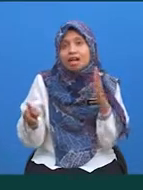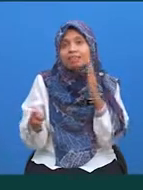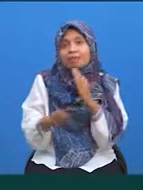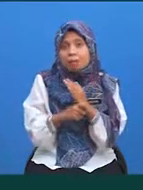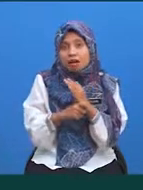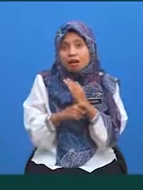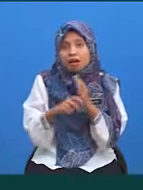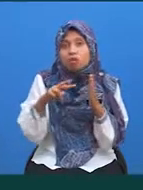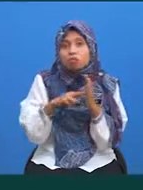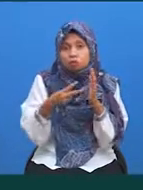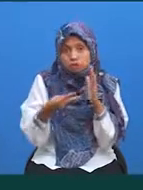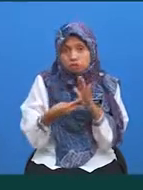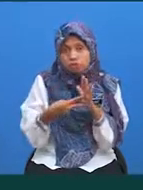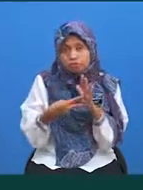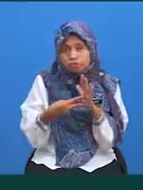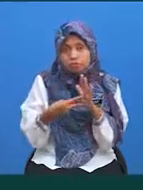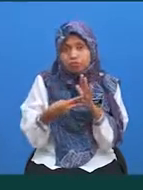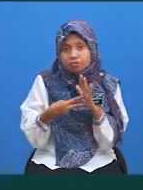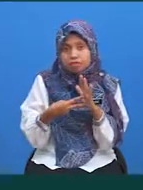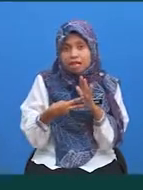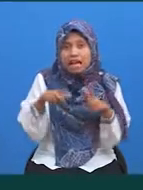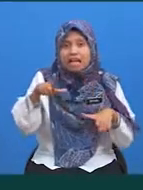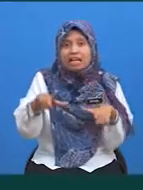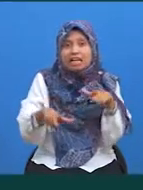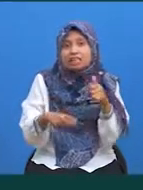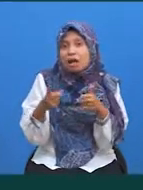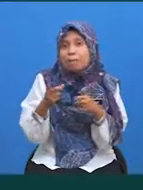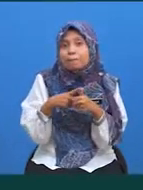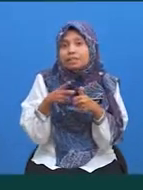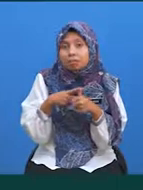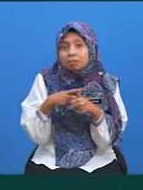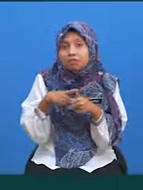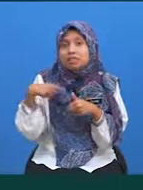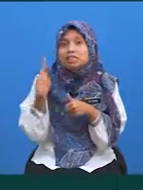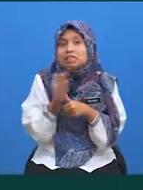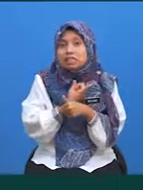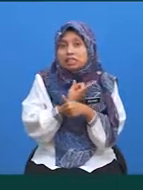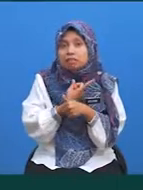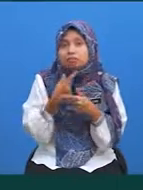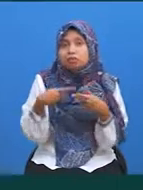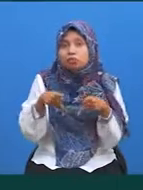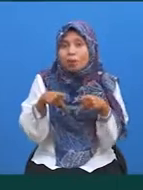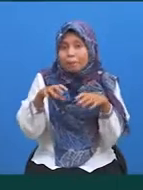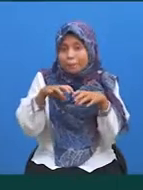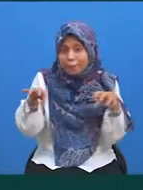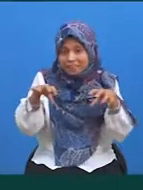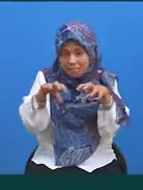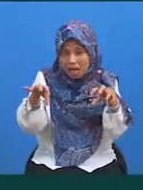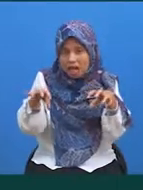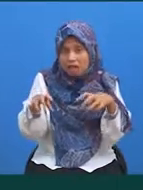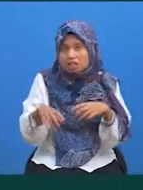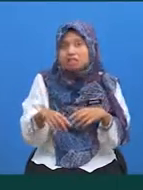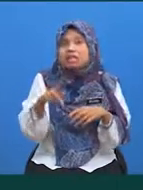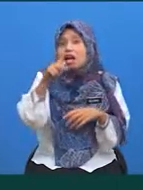Maksudnya apa? Maksudnya, langkah pertama kita perlu pecahkan kameran ini